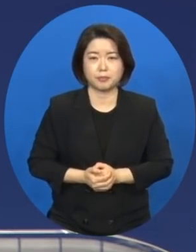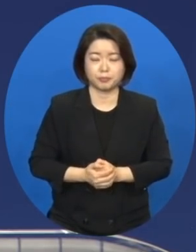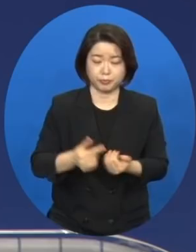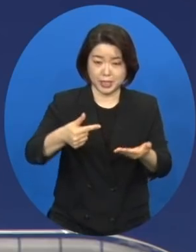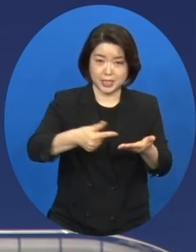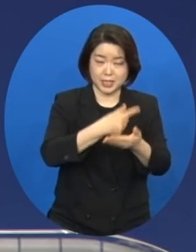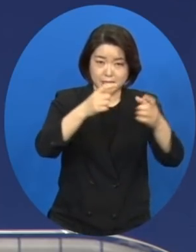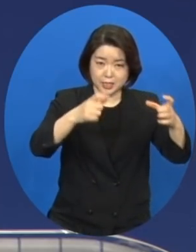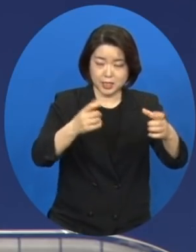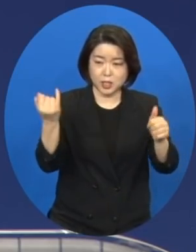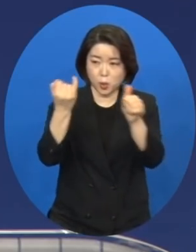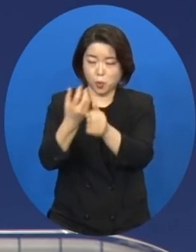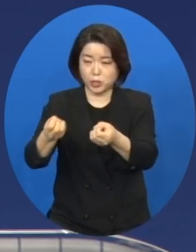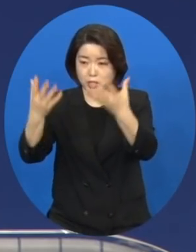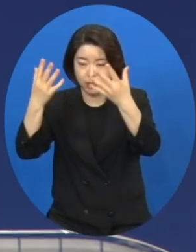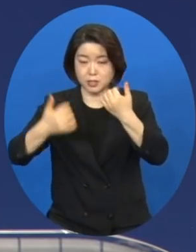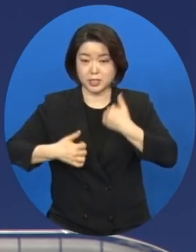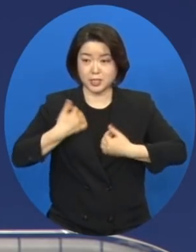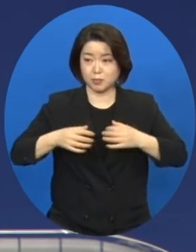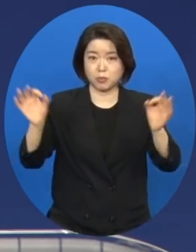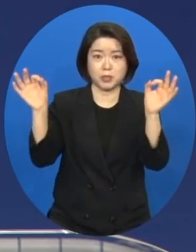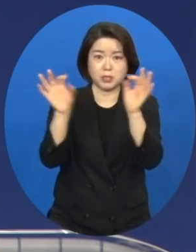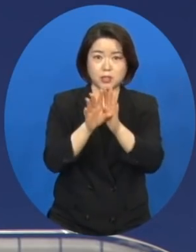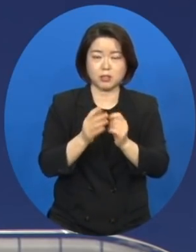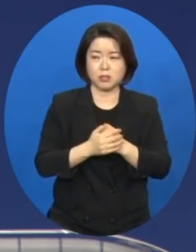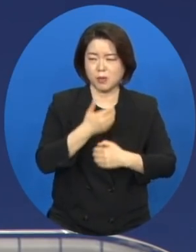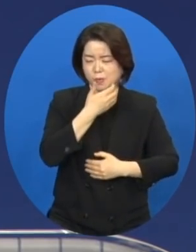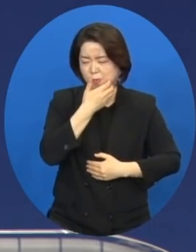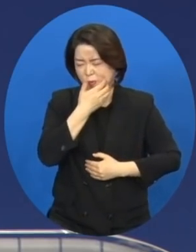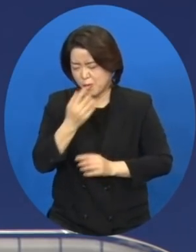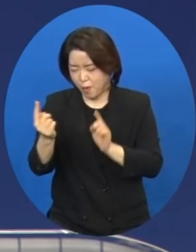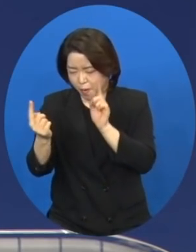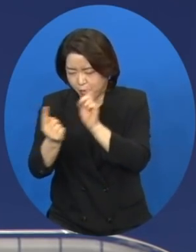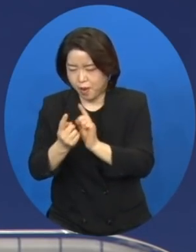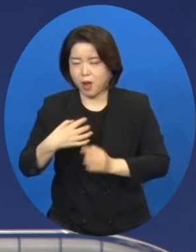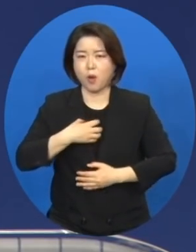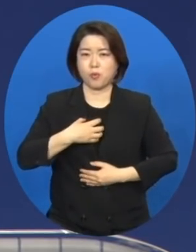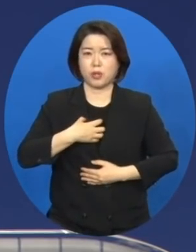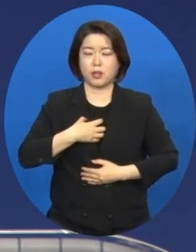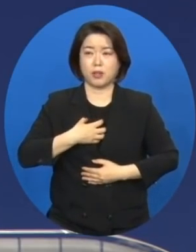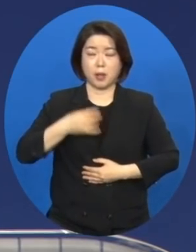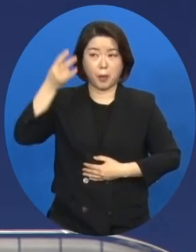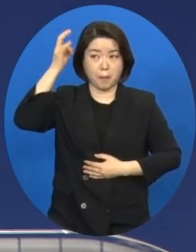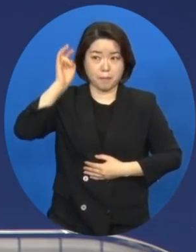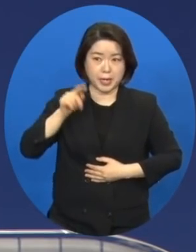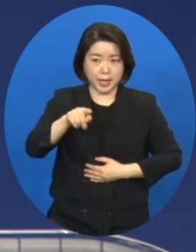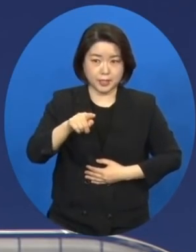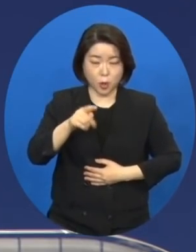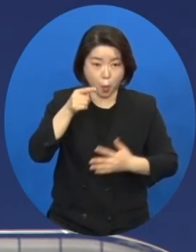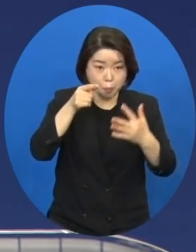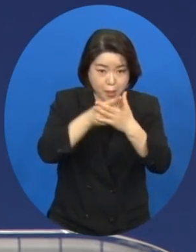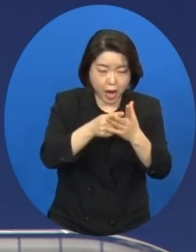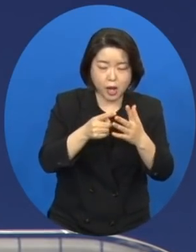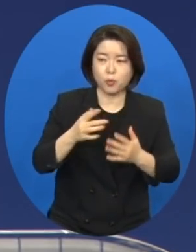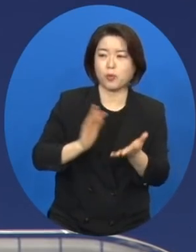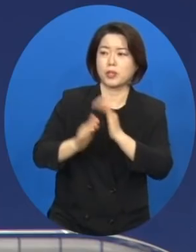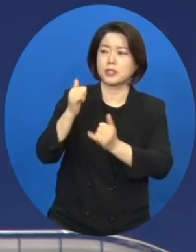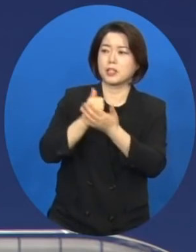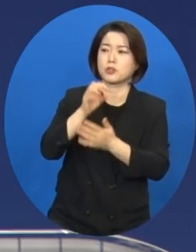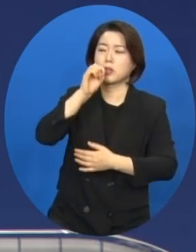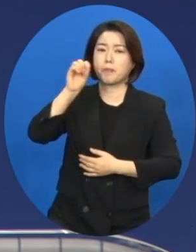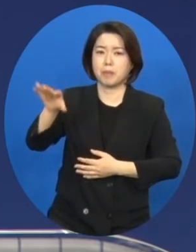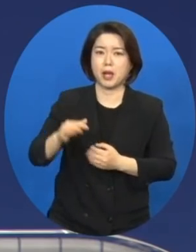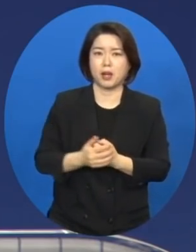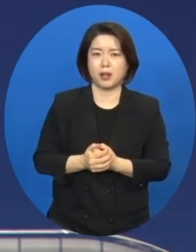기쁨이 사라졌습니다. 수치를 당할 위기에 있습니다. 마리아가 이 상황을 알고 예수님께 알립니다. 예수님은 지금 자기가 죽을